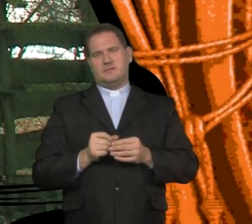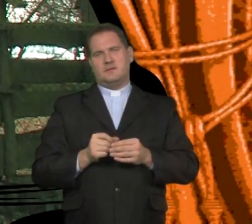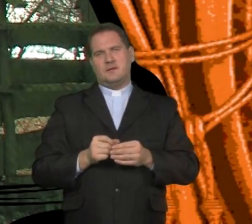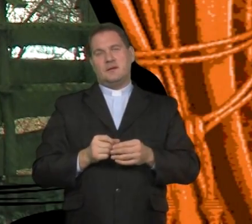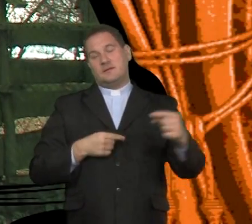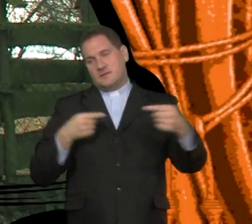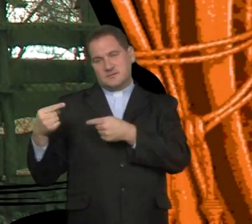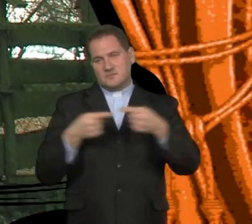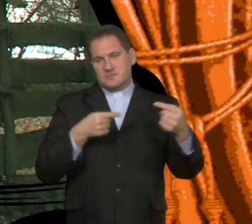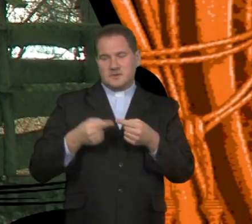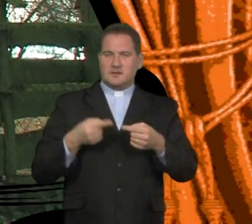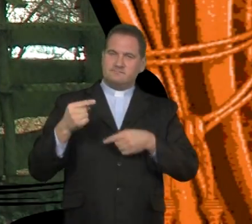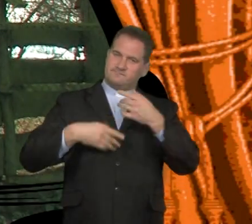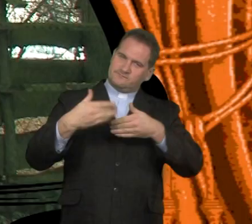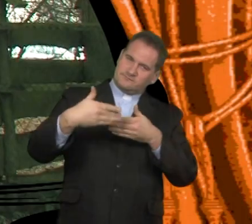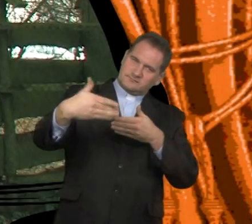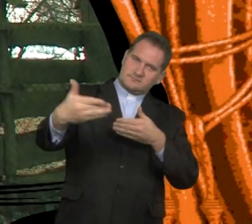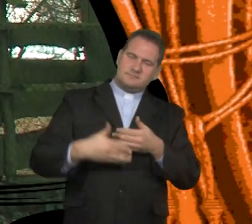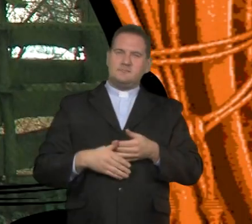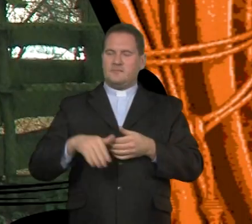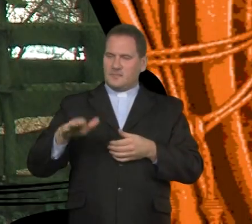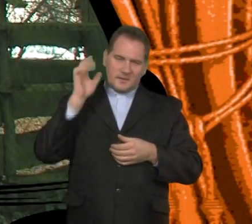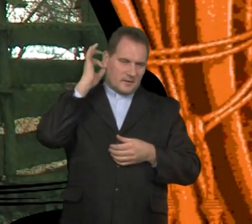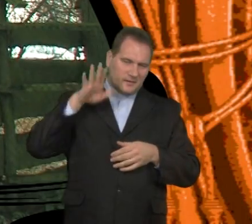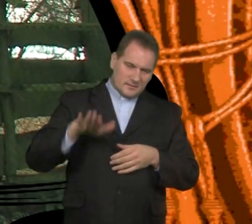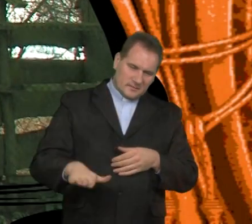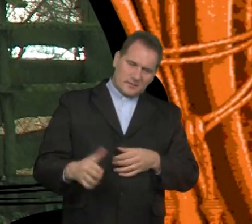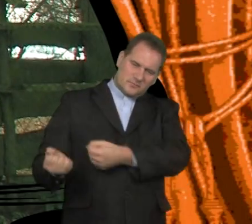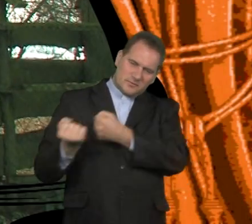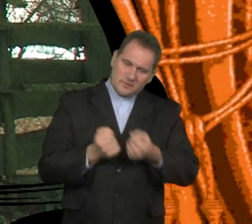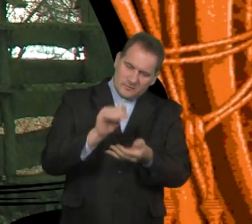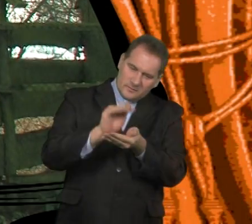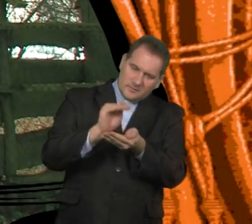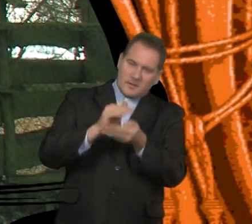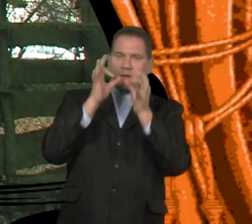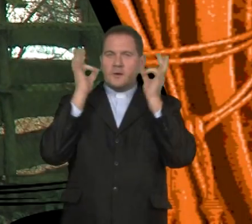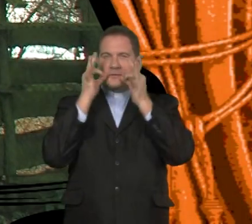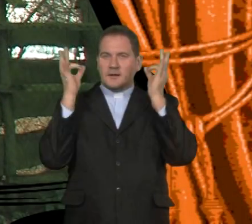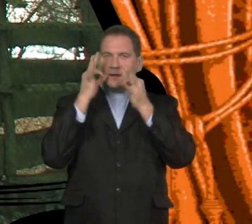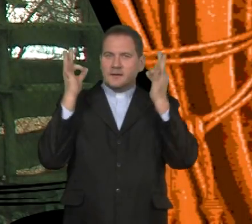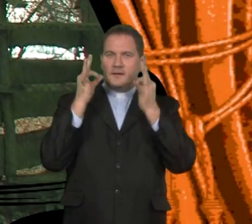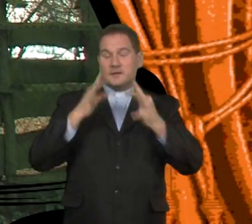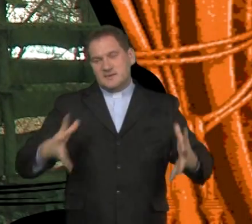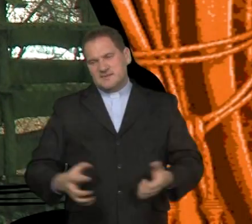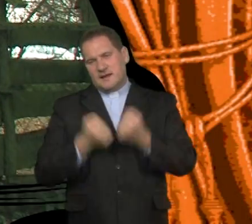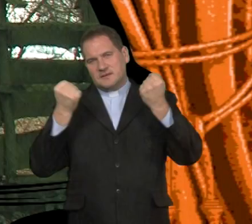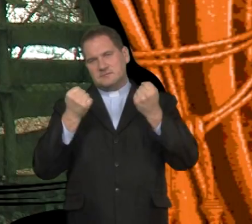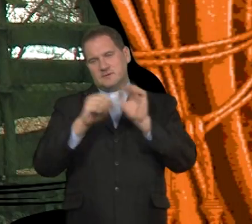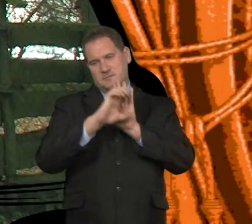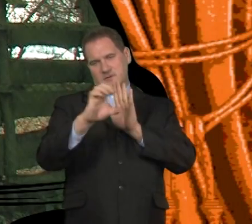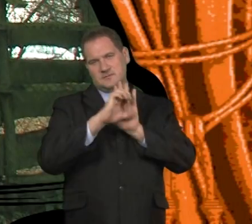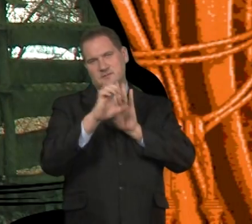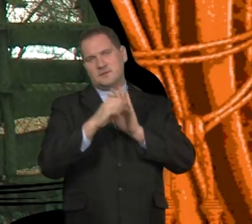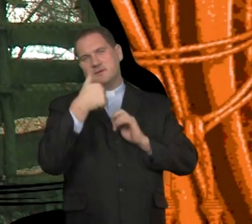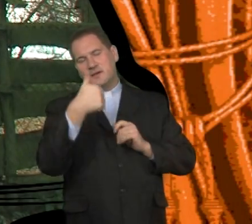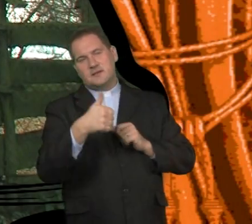i gady, robaki z kaszy. I gdy tak ta dyskusja wciąż rosła i rosła, malutka dziewczynka na salę